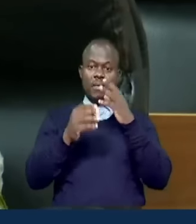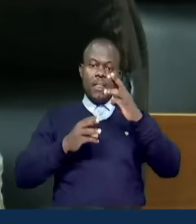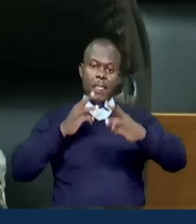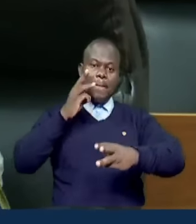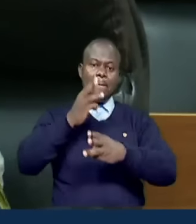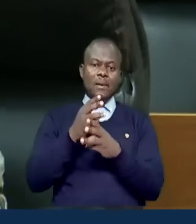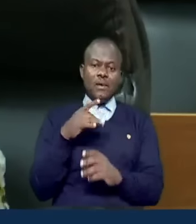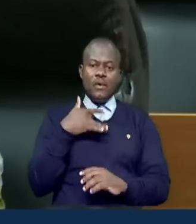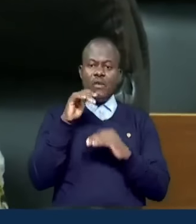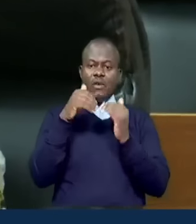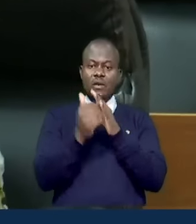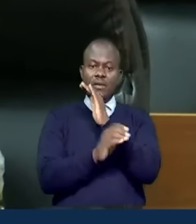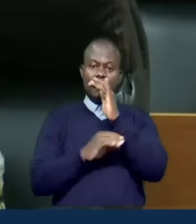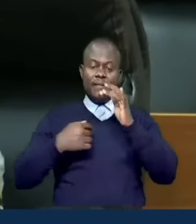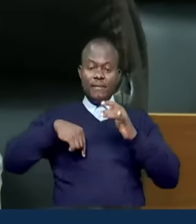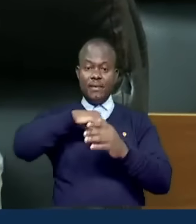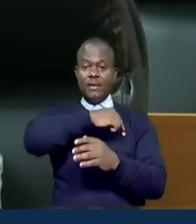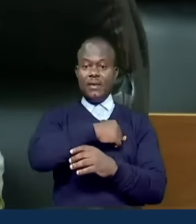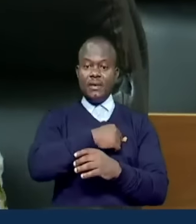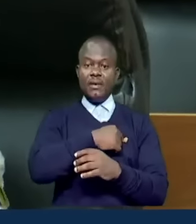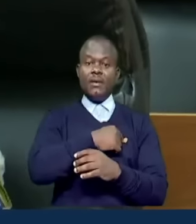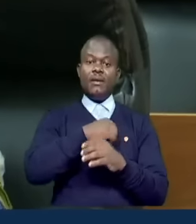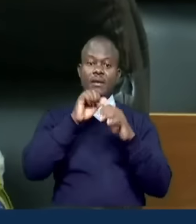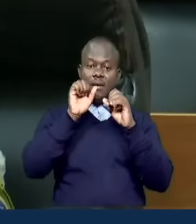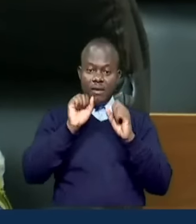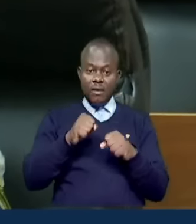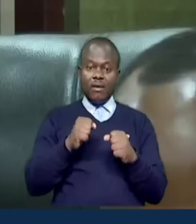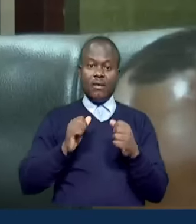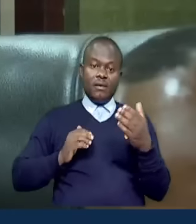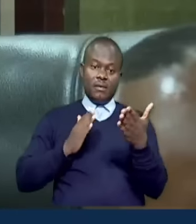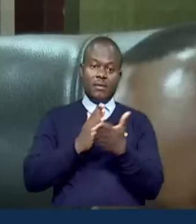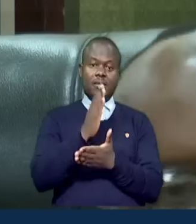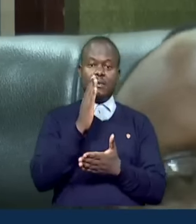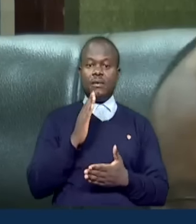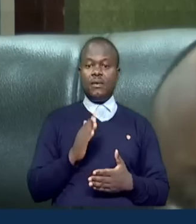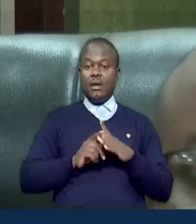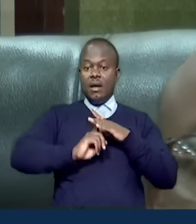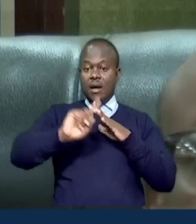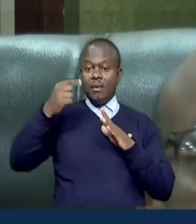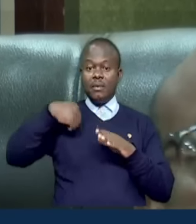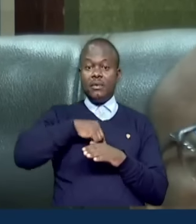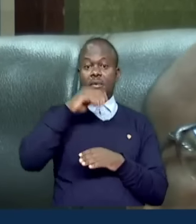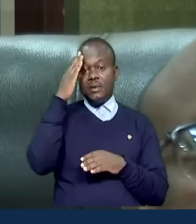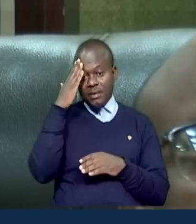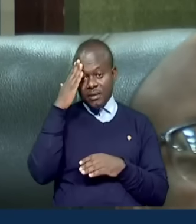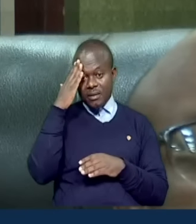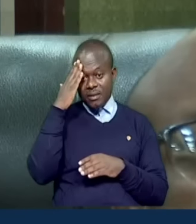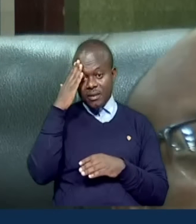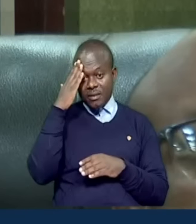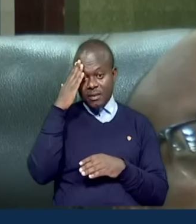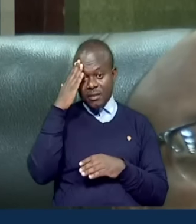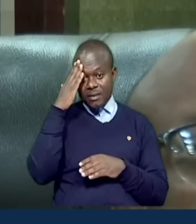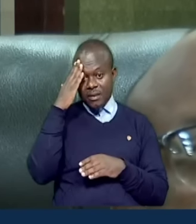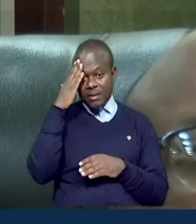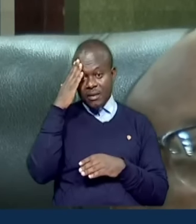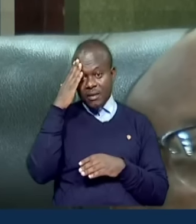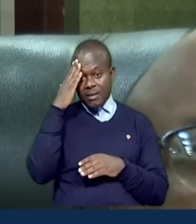yumve ko igihugu cyacu giharanira ko umuntu wese agira uburenganzira. Abahunze murabizi ariko twarabishyize